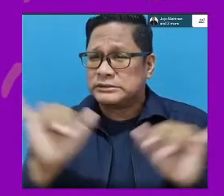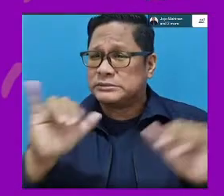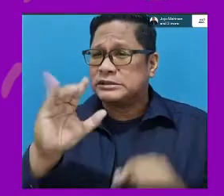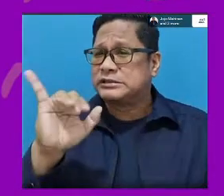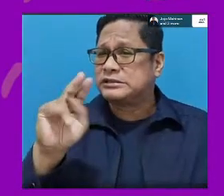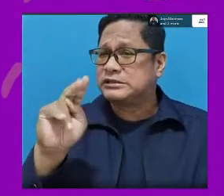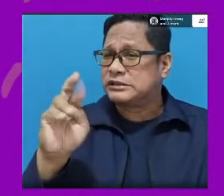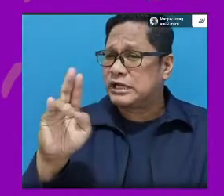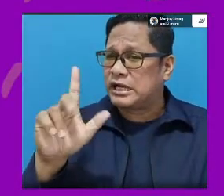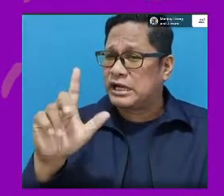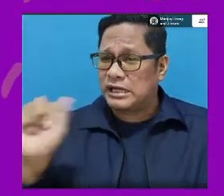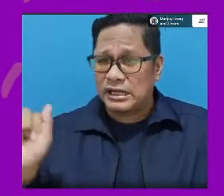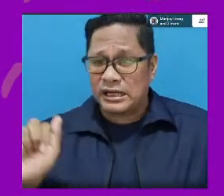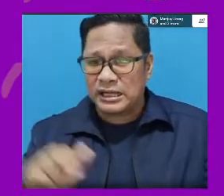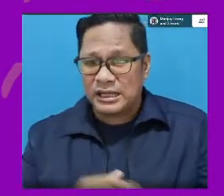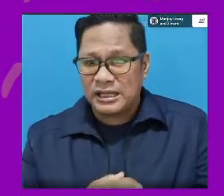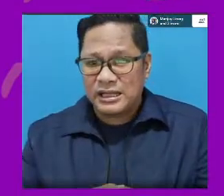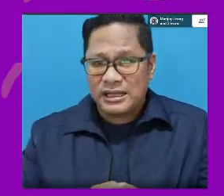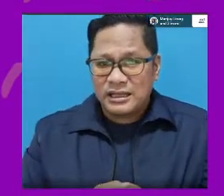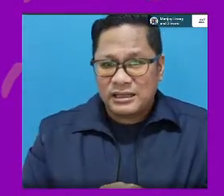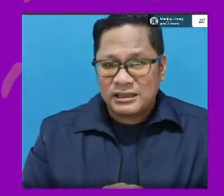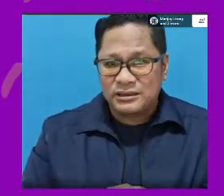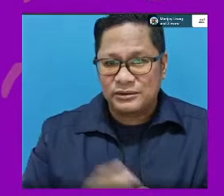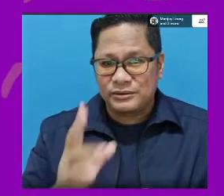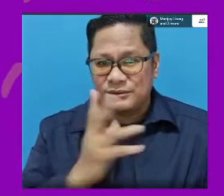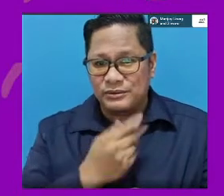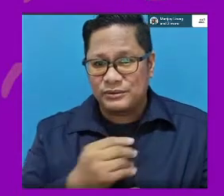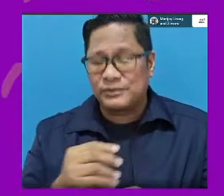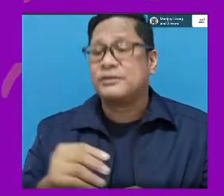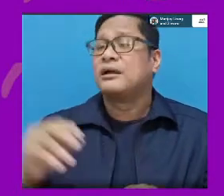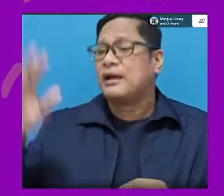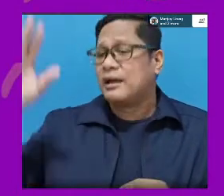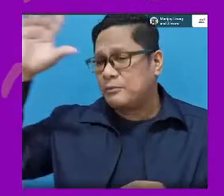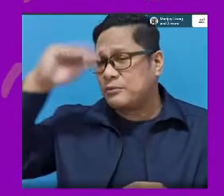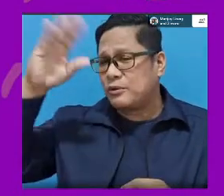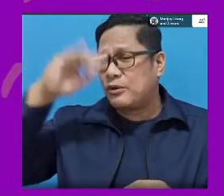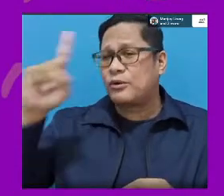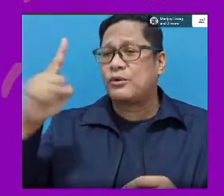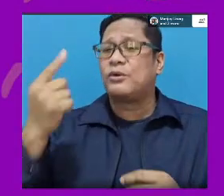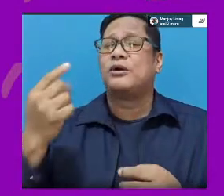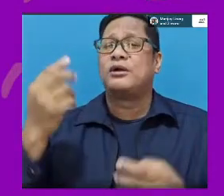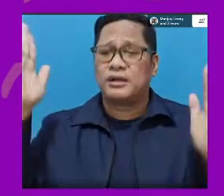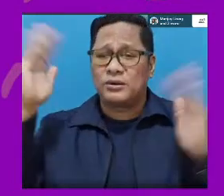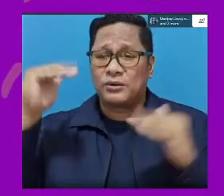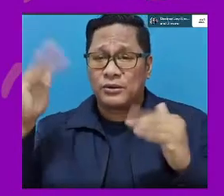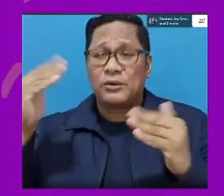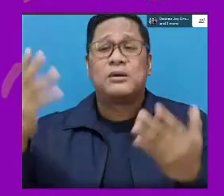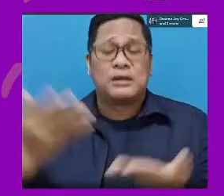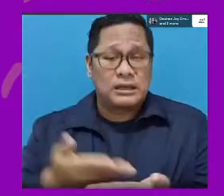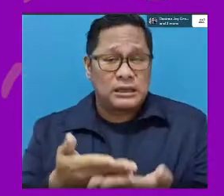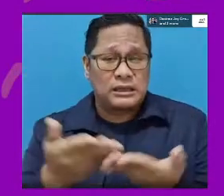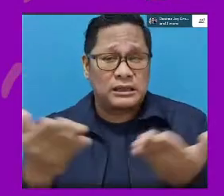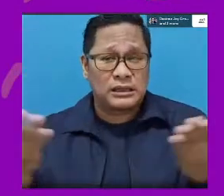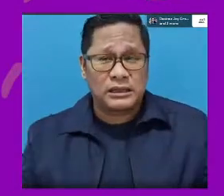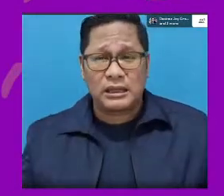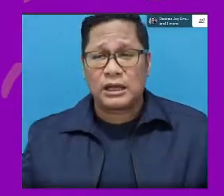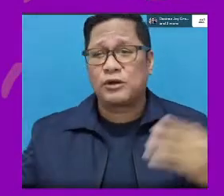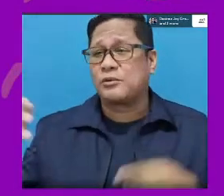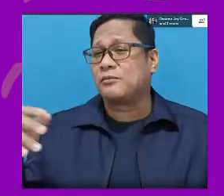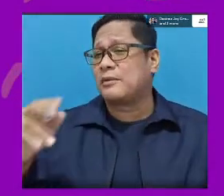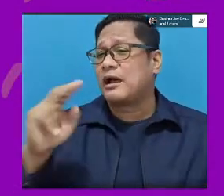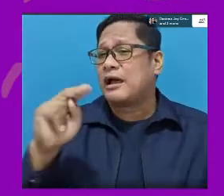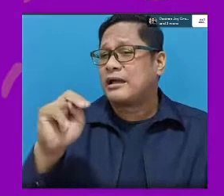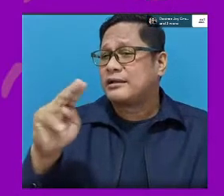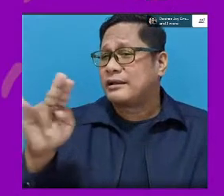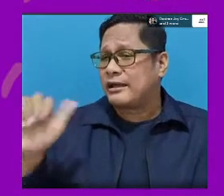dahil lalaki ang tanging pag-asa. Kayo nga ba ang mga nena na hanap buhay